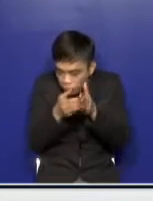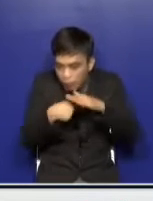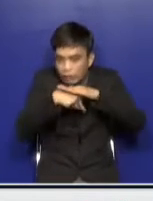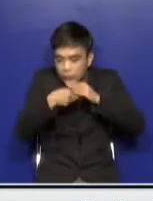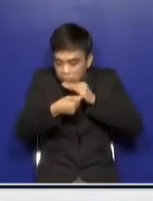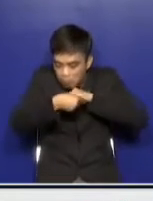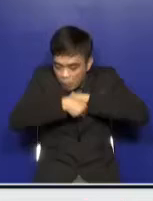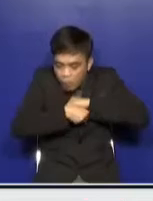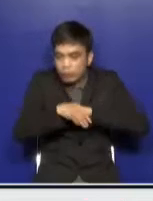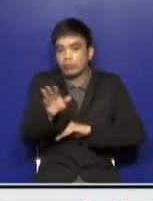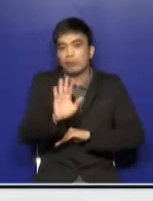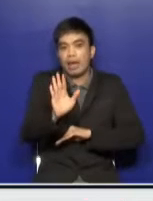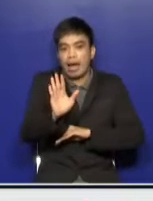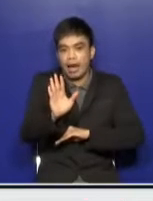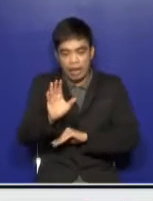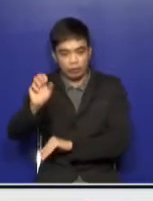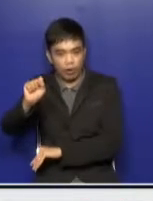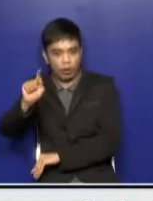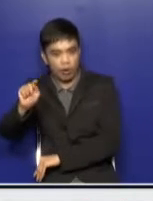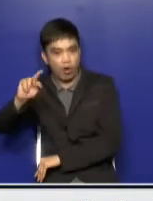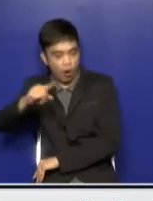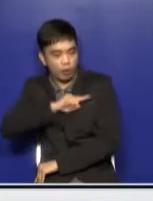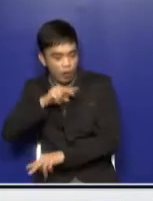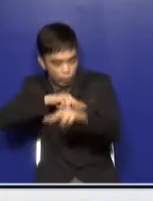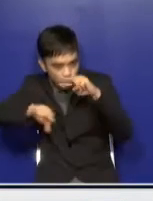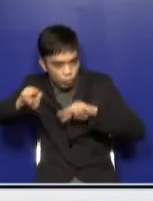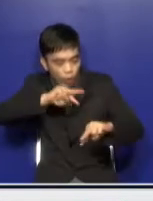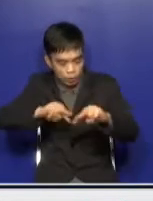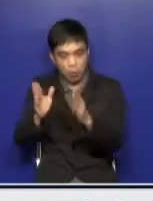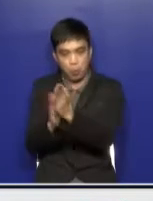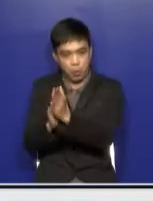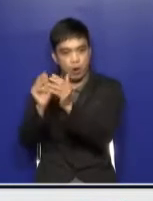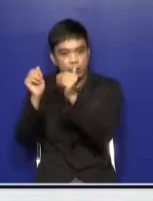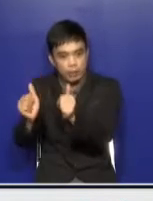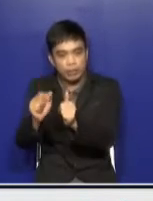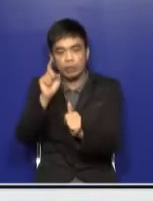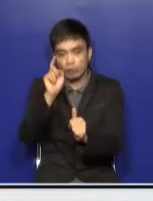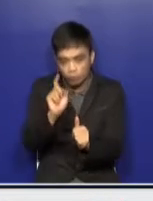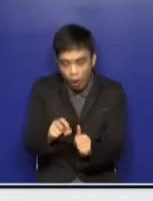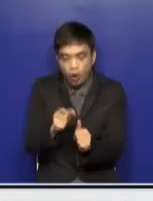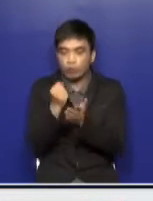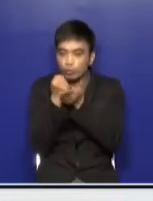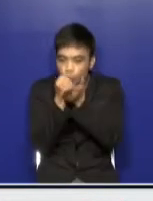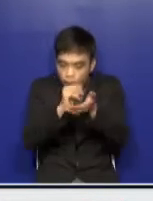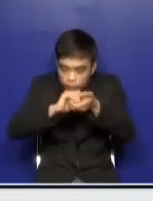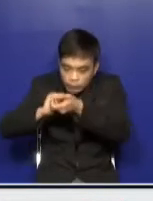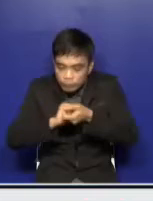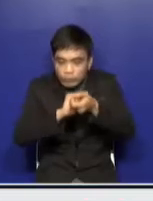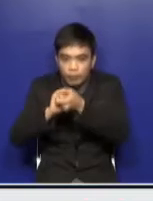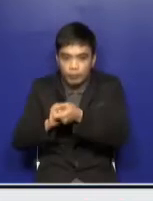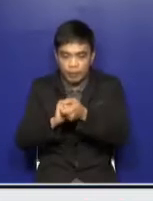คำนึงถึงความถูกต้องและสิ่งนี้เราต้องช่วยกันประคับประคองไว้ก็ขอให้กำลังใจท่